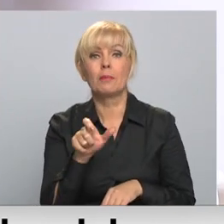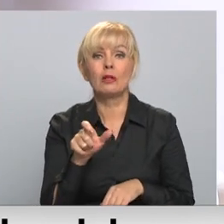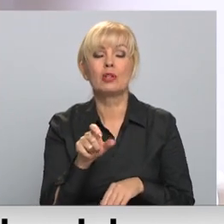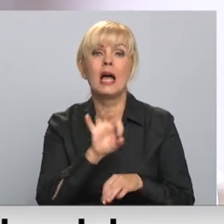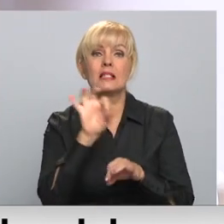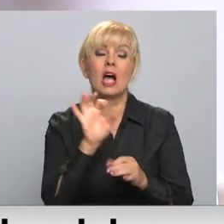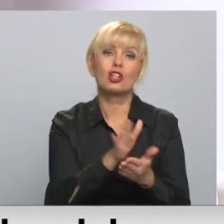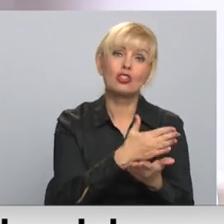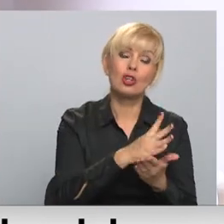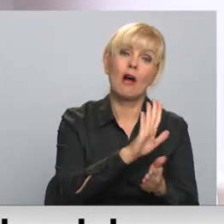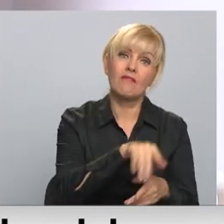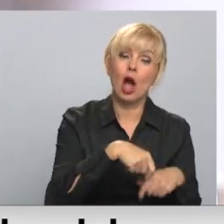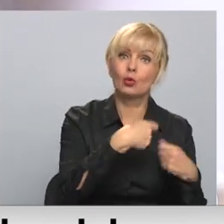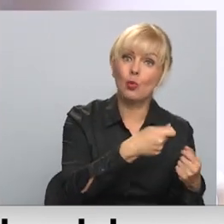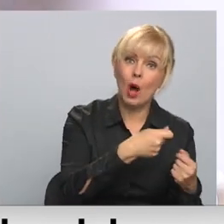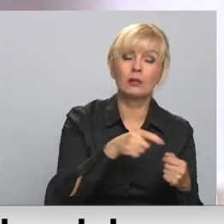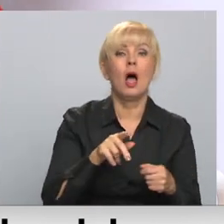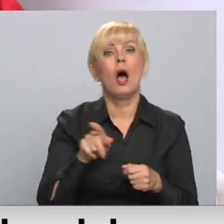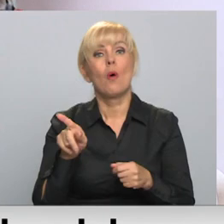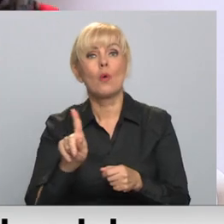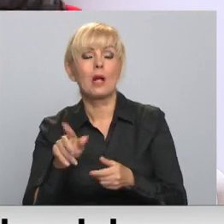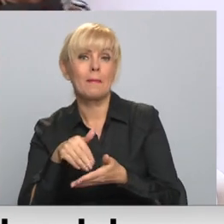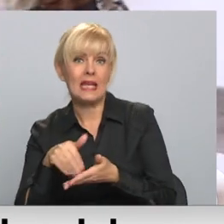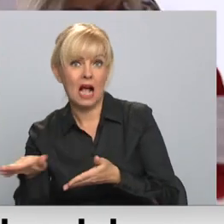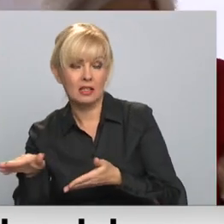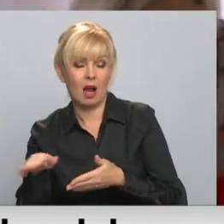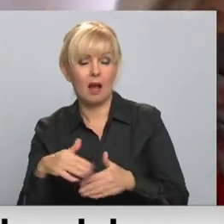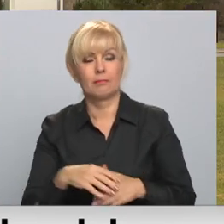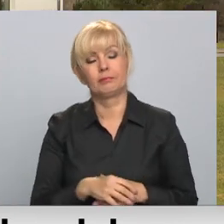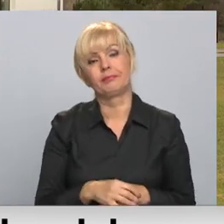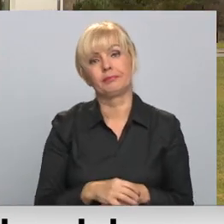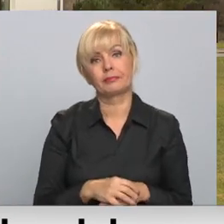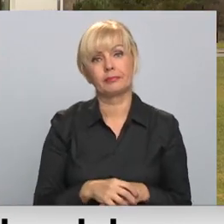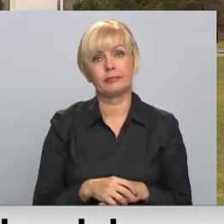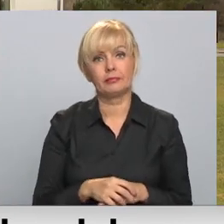kuram pacientam var sniegt palīdzību un kuram jāatsaka. Ģirds Zvirbulis, Ivo Žipickis, Latvijas.